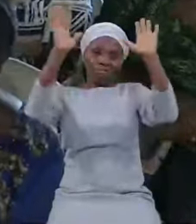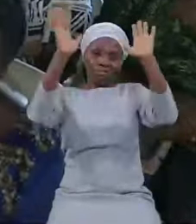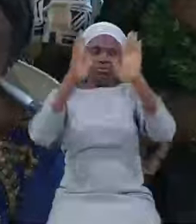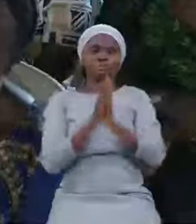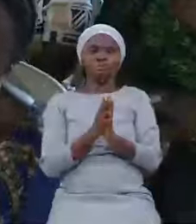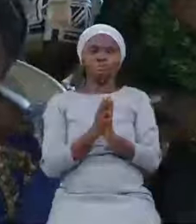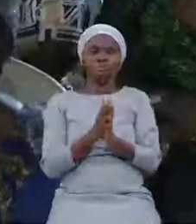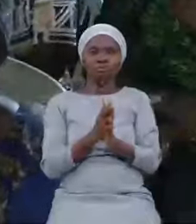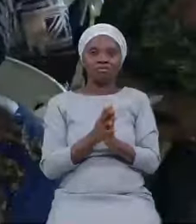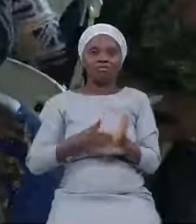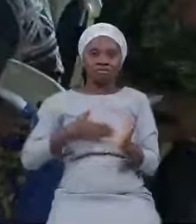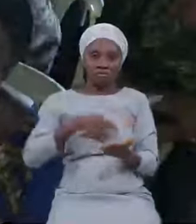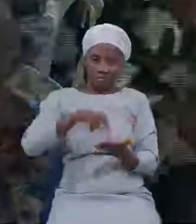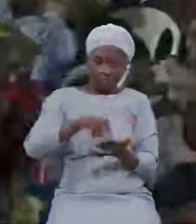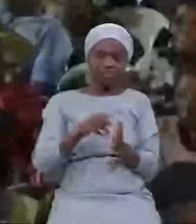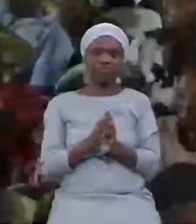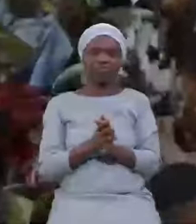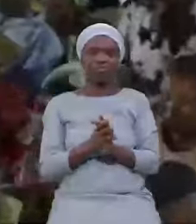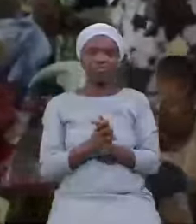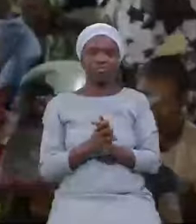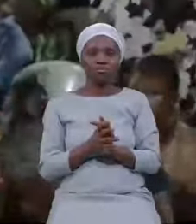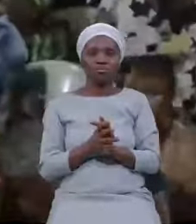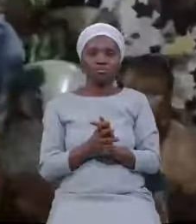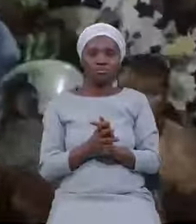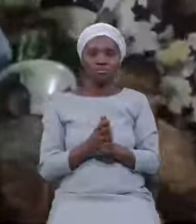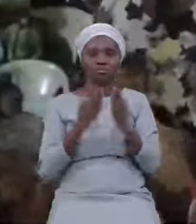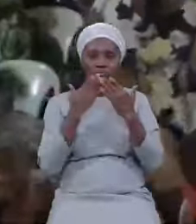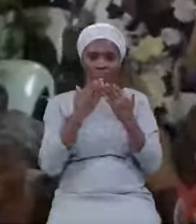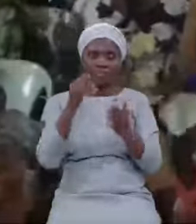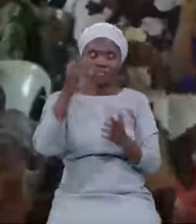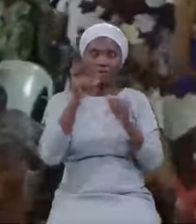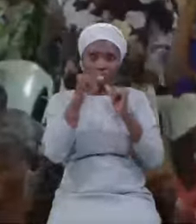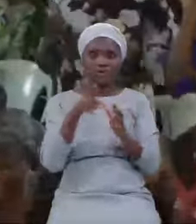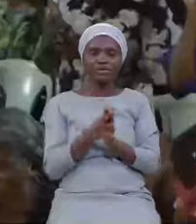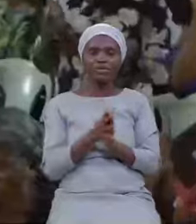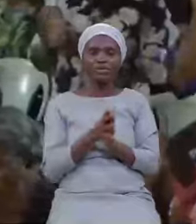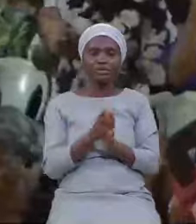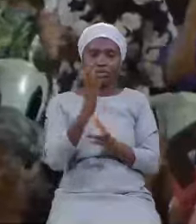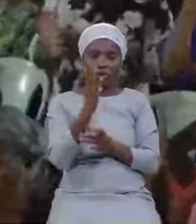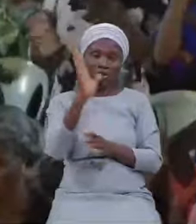Merci beaucoup, merci beaucoup. Que Dieu vous bénisse. En levant ta main, tu te mets debout.